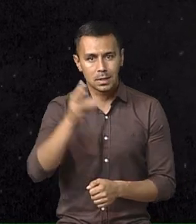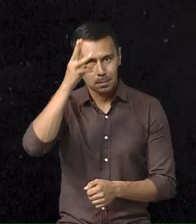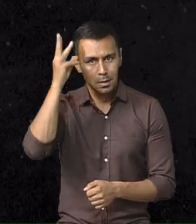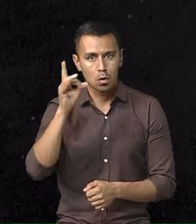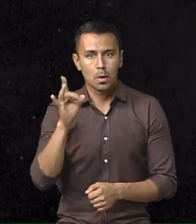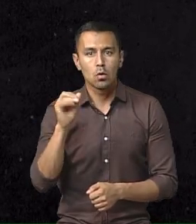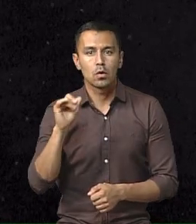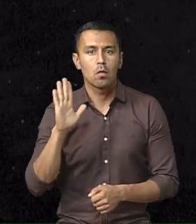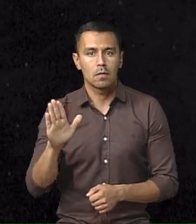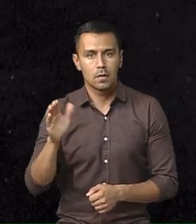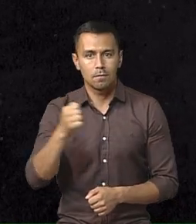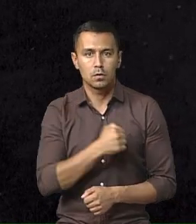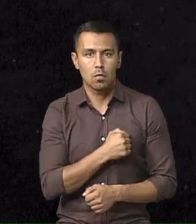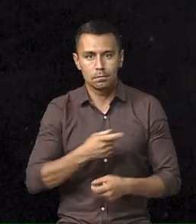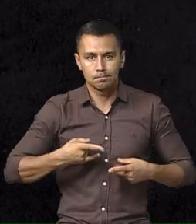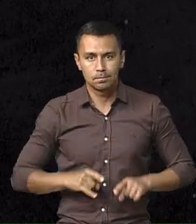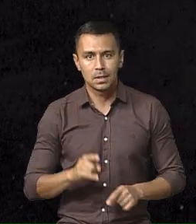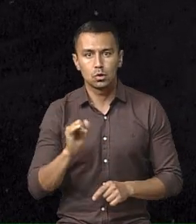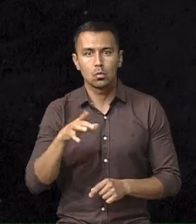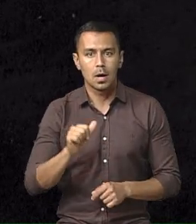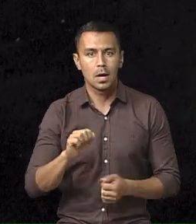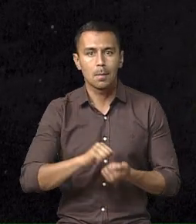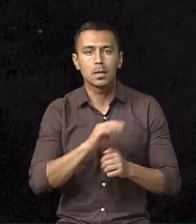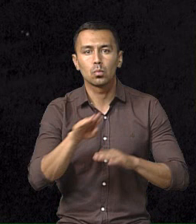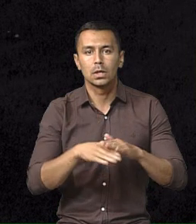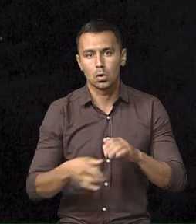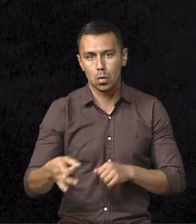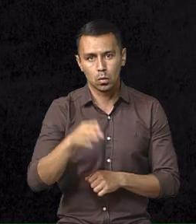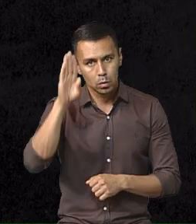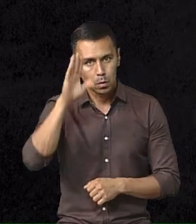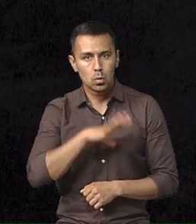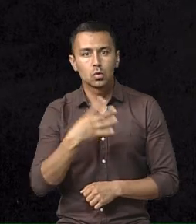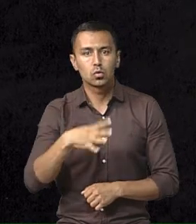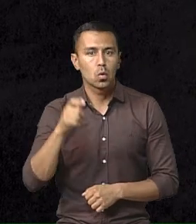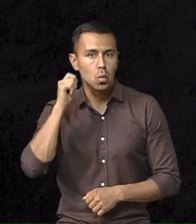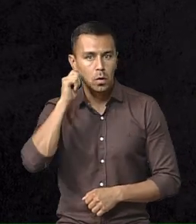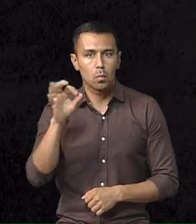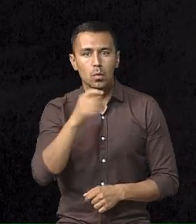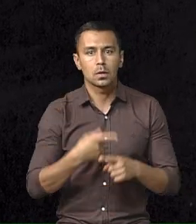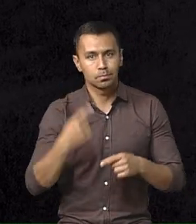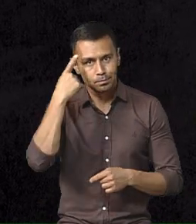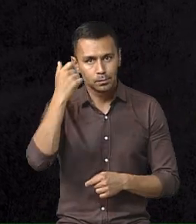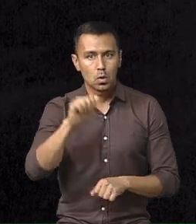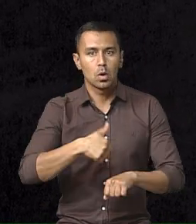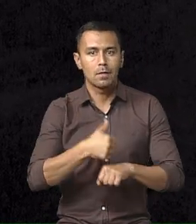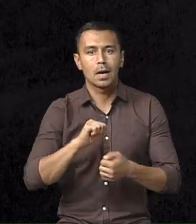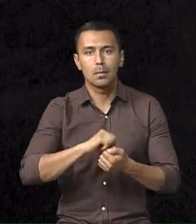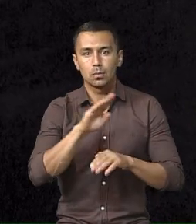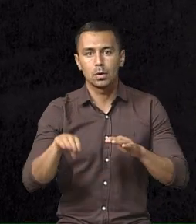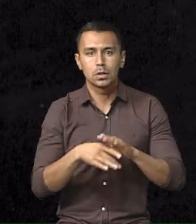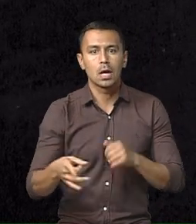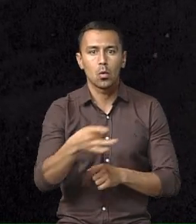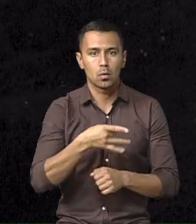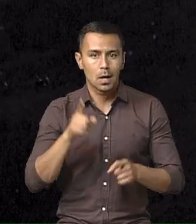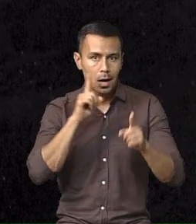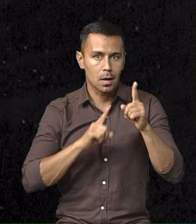Роман Новіков. Військовий родом з села Струга Кам'янець-Подільського району. Чоловіку було 40 років. Про це повідомив голова Кам'янець-Подільської районної